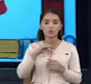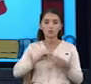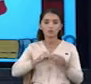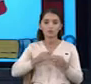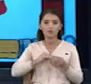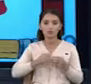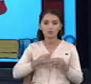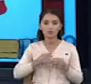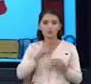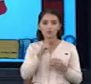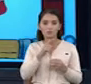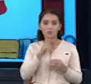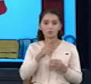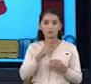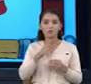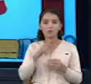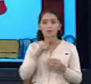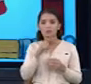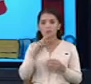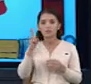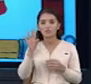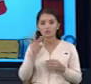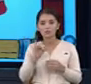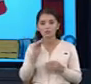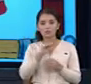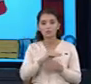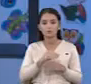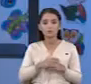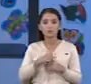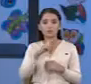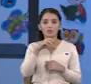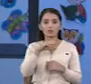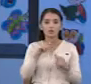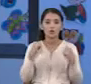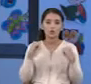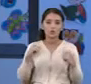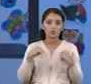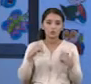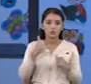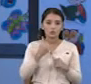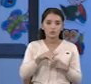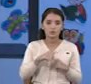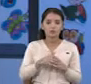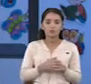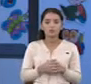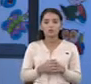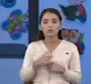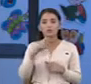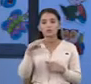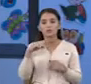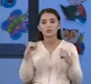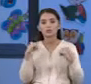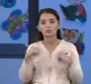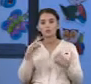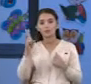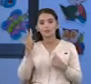Это точилка. Это точилки. Это рюкзак.